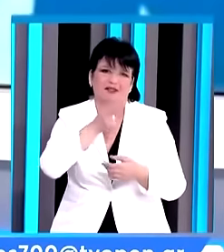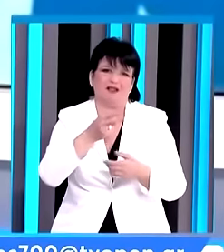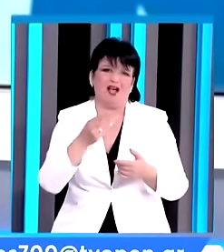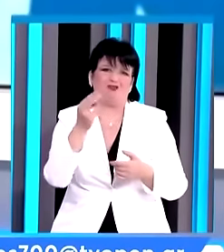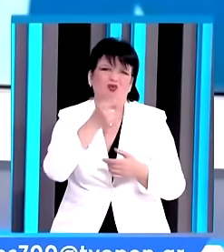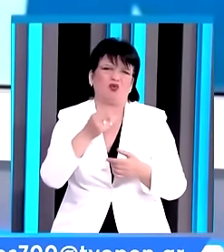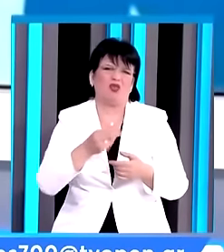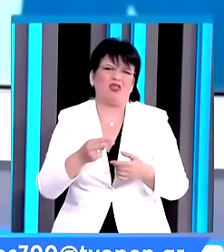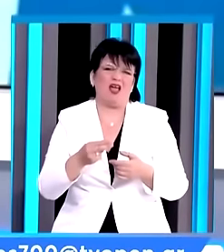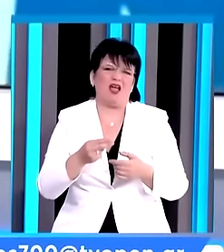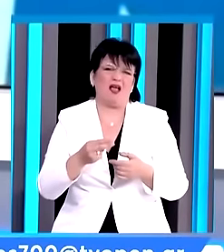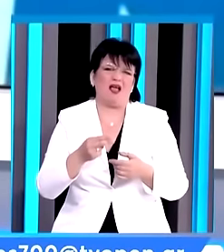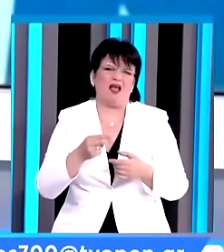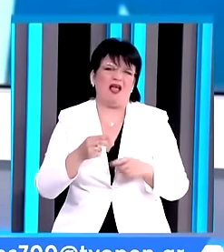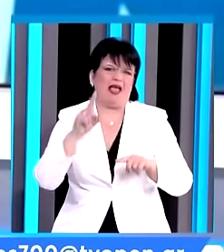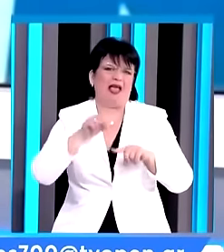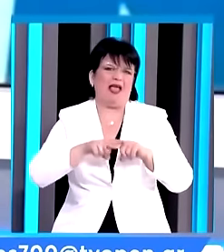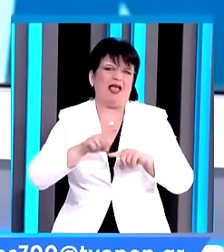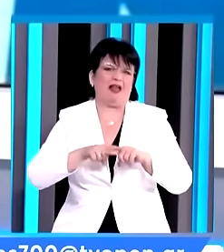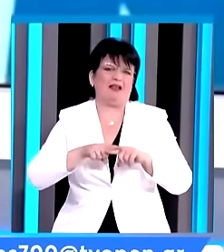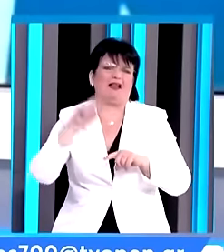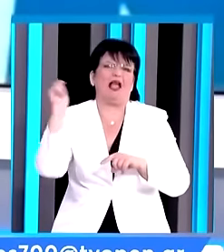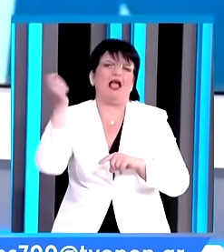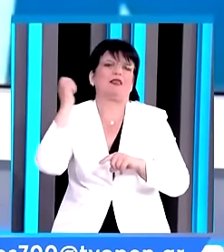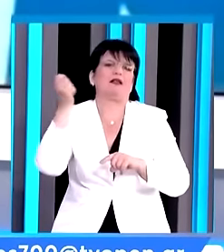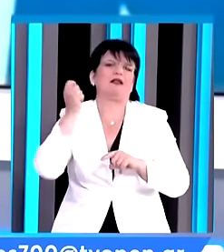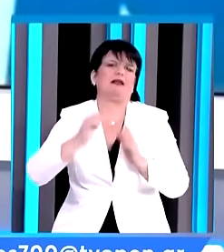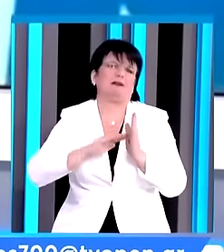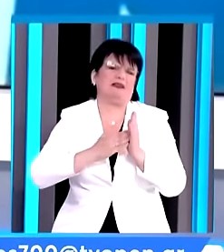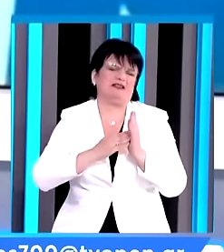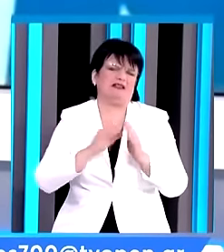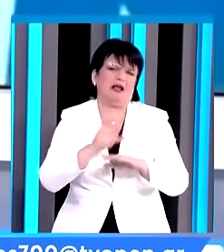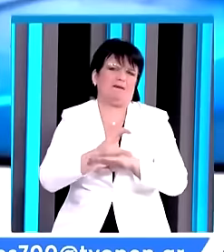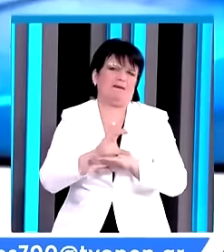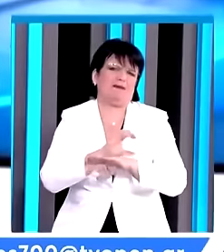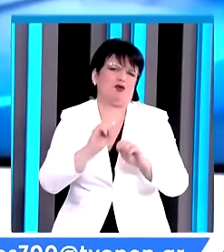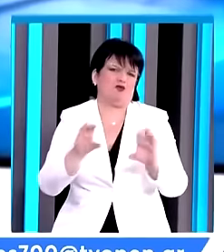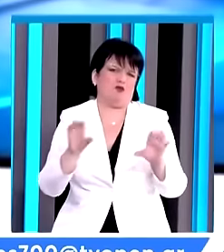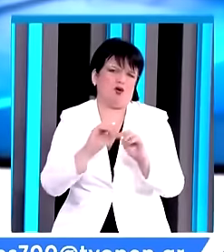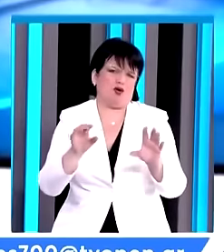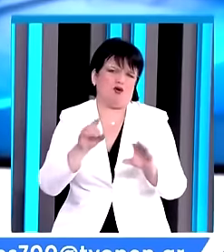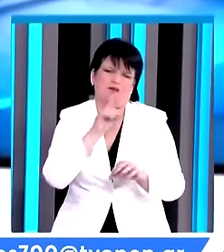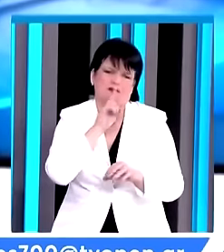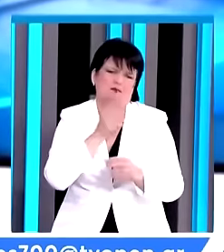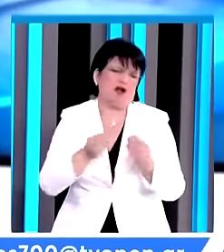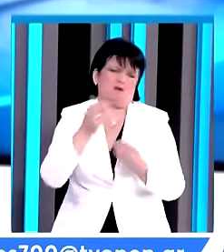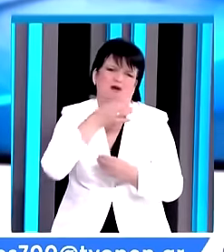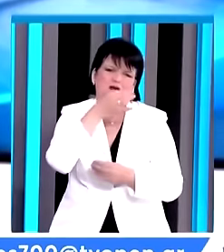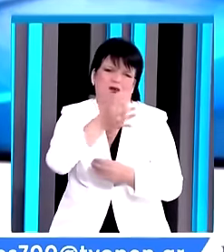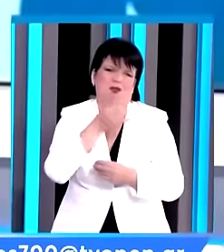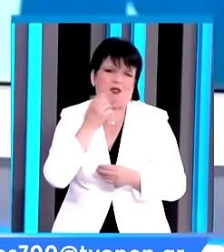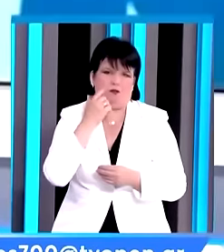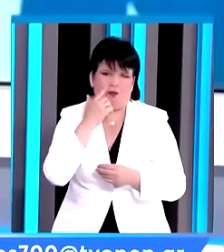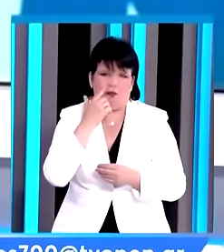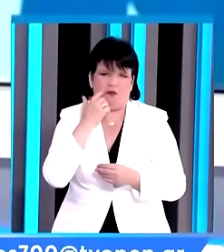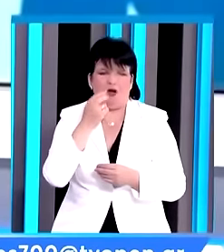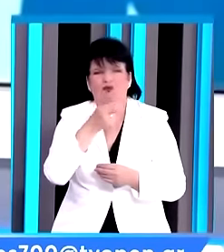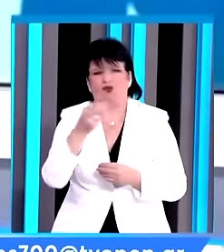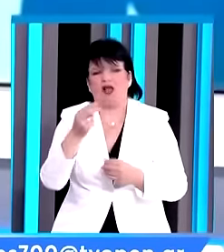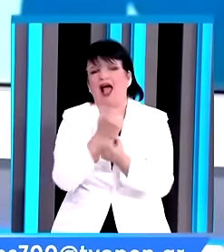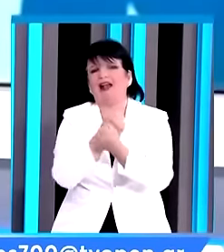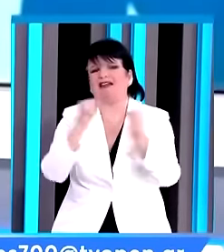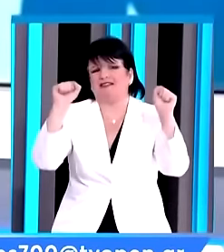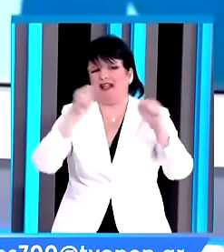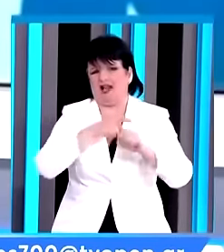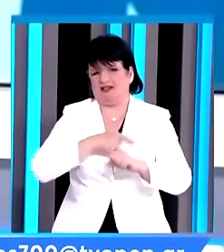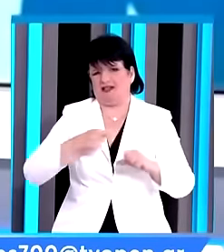αφορά την Εθνική Υπηρεσία Πληροφοριών. Υπάρχει μια απόφαση του ΣΤΕ, κύριε Πρόεδρε, και ολομένως στον Ανατολικό Δικαστηρίο. Είναι ένα ζήτημα το οποίο αφορά την ανεξάρτητη